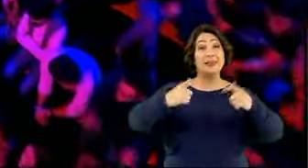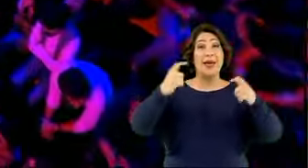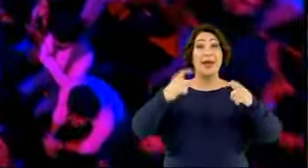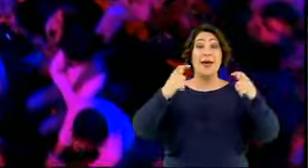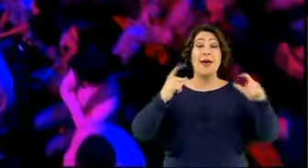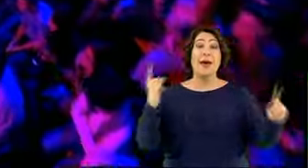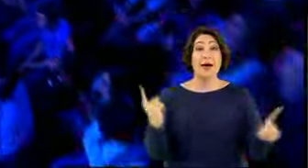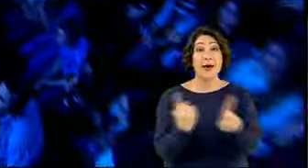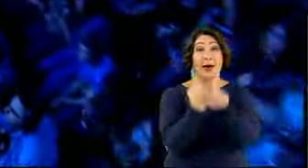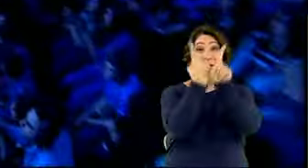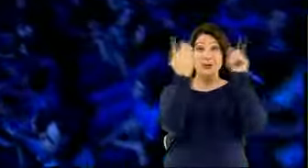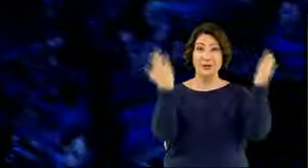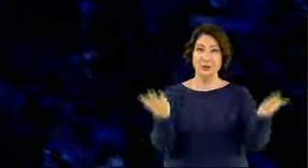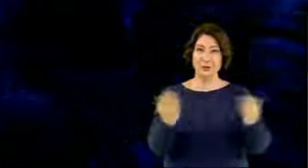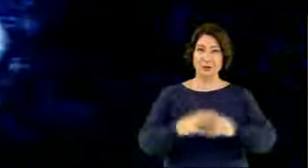Şehirde